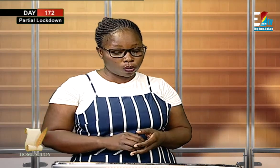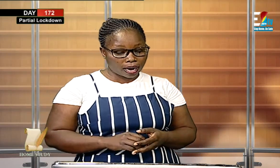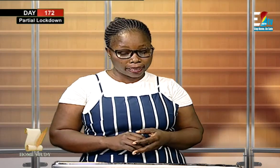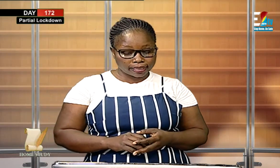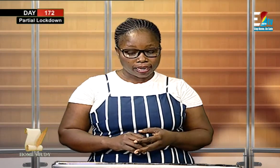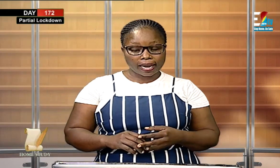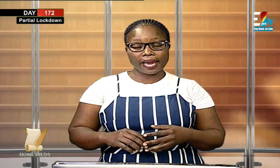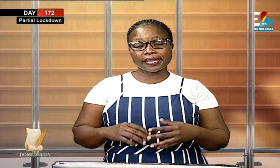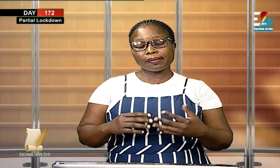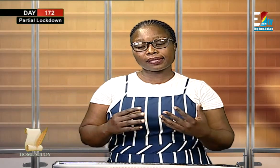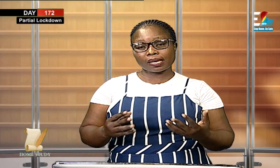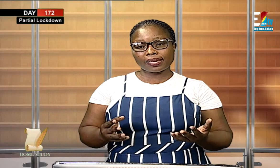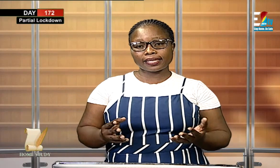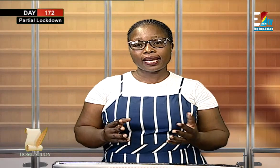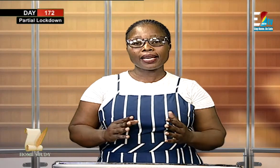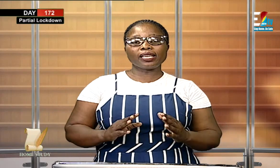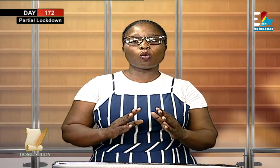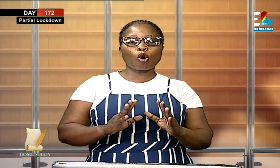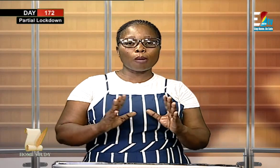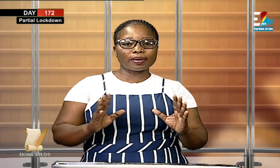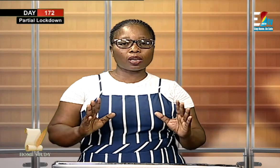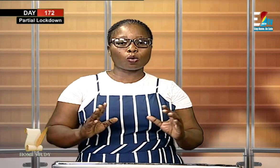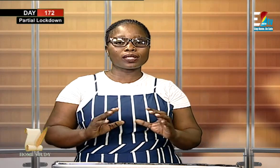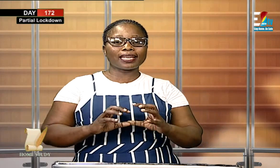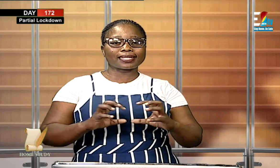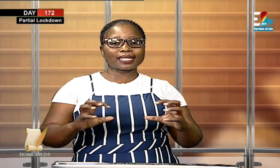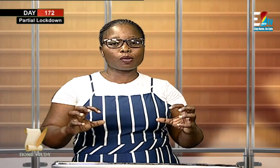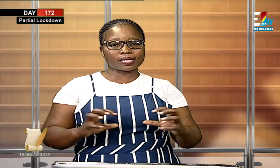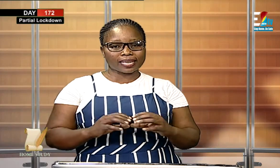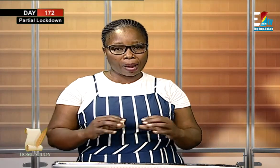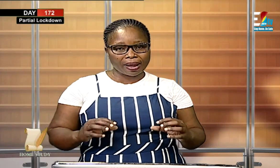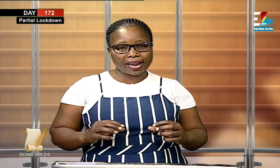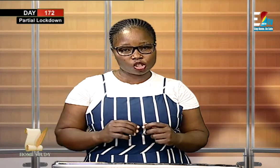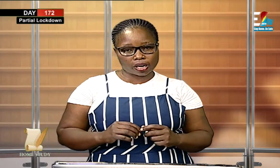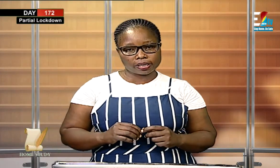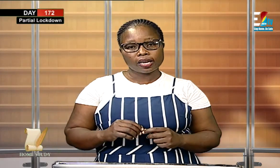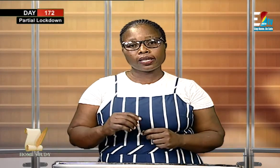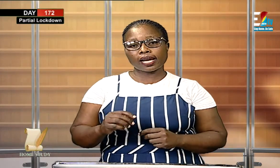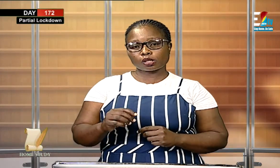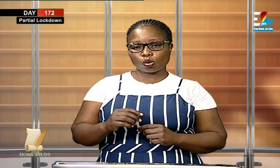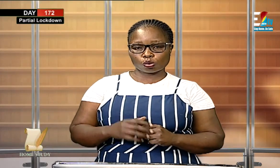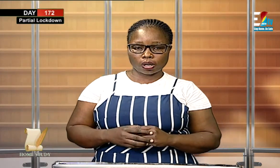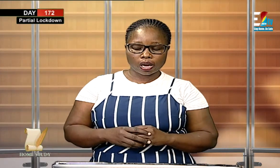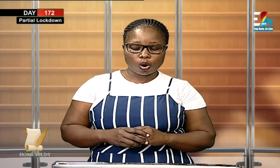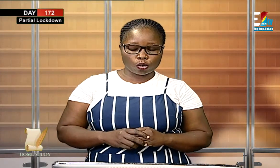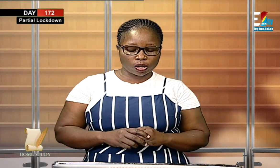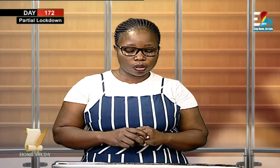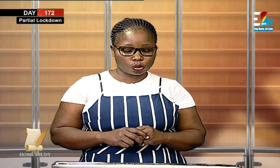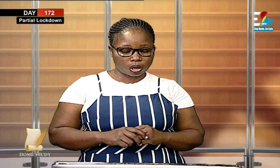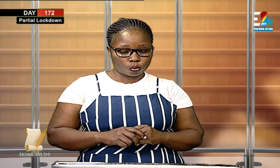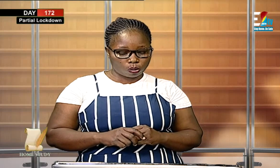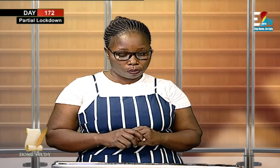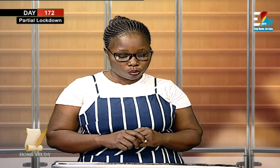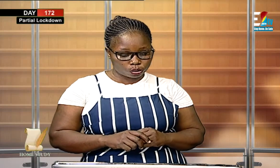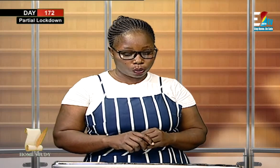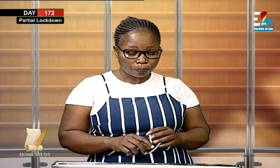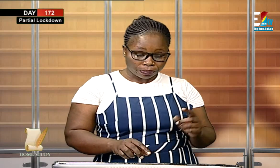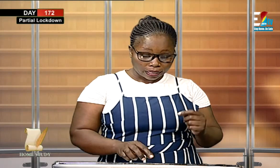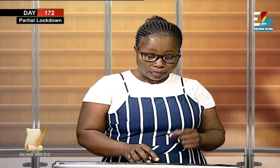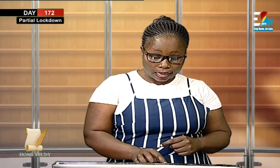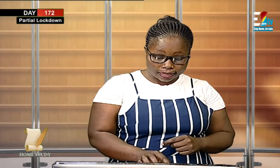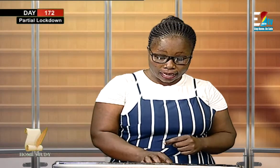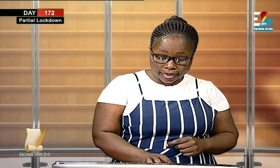incwadi yebungani kanye nemsebenzi ngikukhombisa lokuthi lesimo singaba kanjani nasi losuke unikwe sona